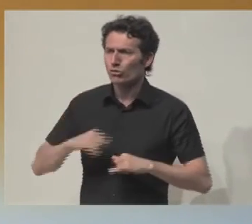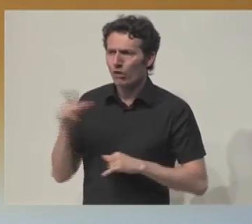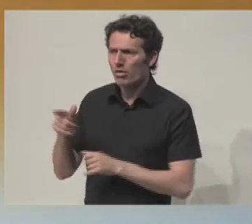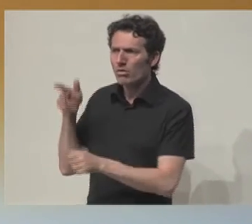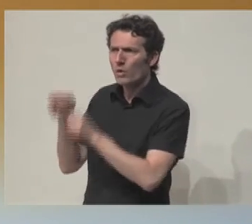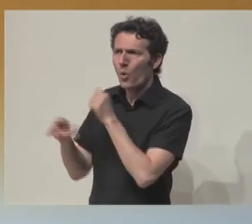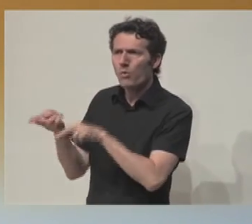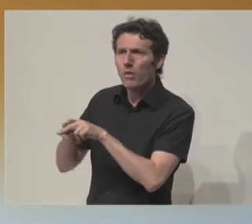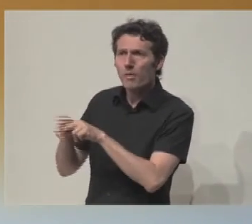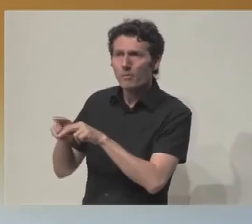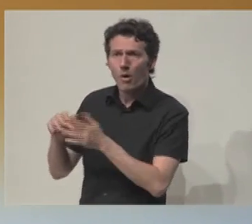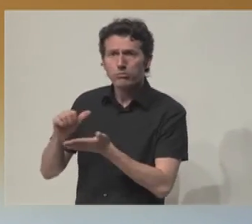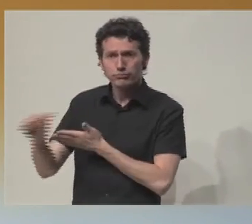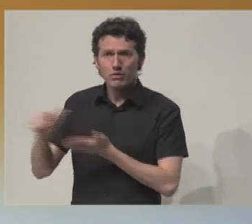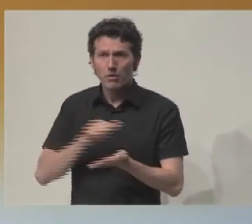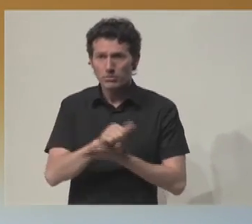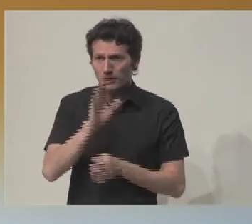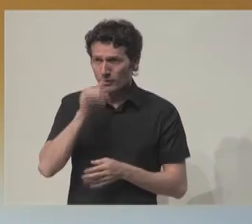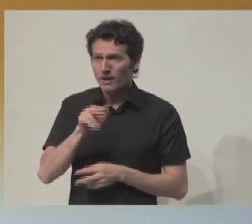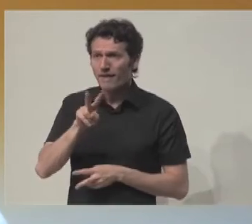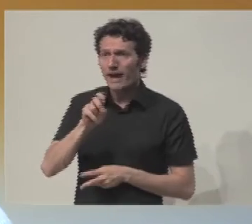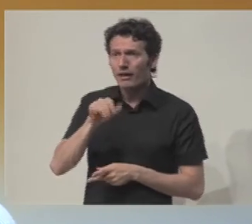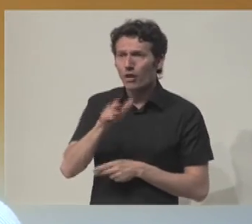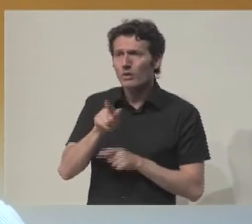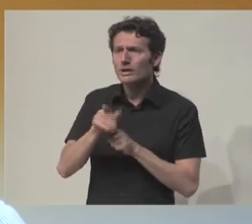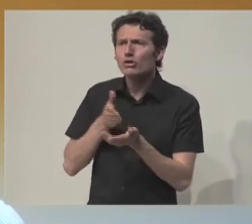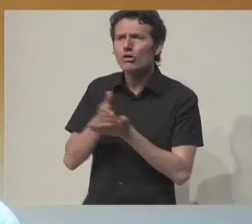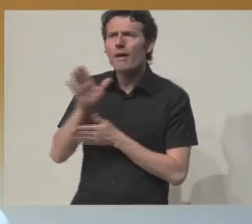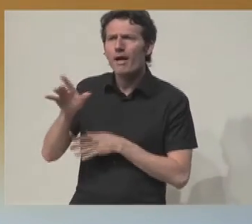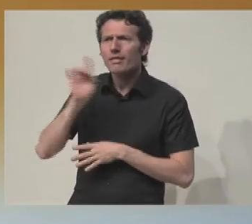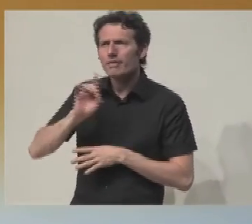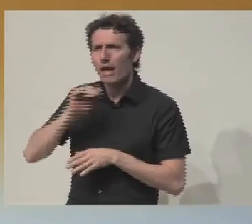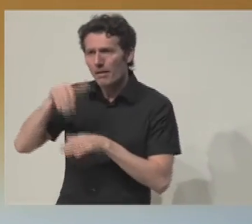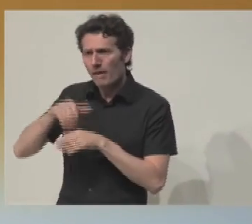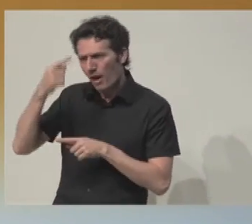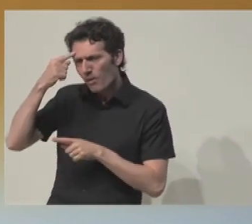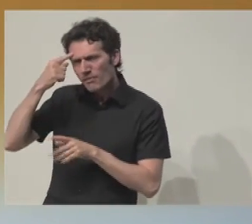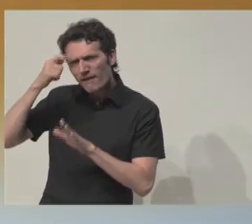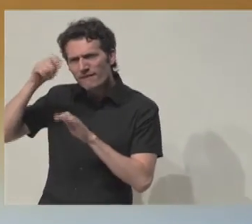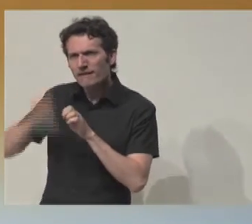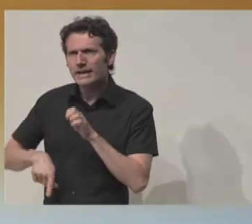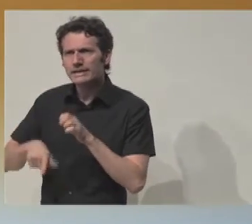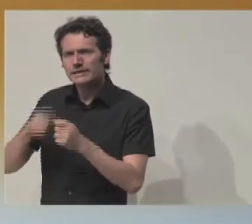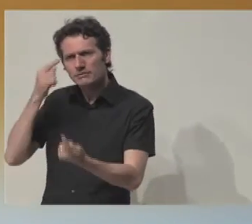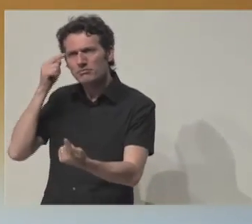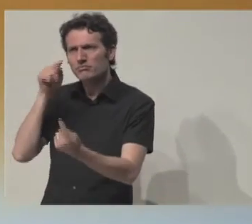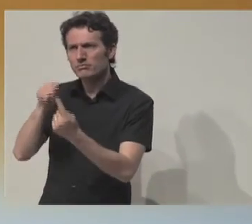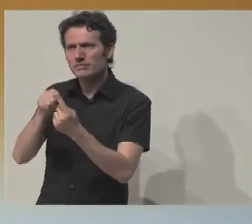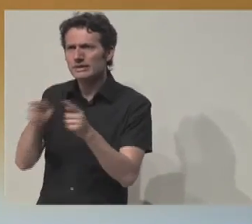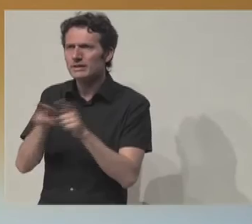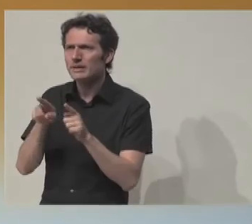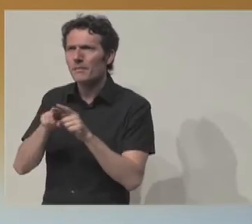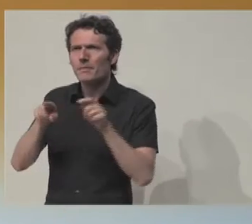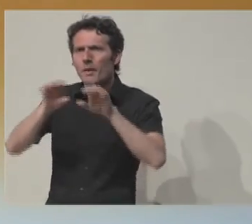c'est pour ça qu'on a fait verdun et le chemin des dames et ces abcès de fixation dans lesquels on a savez sur le